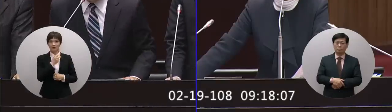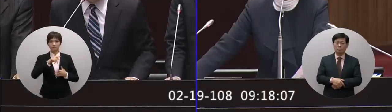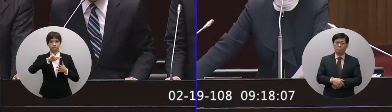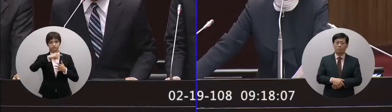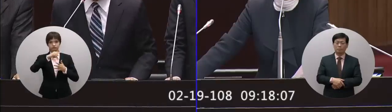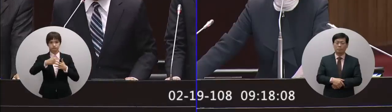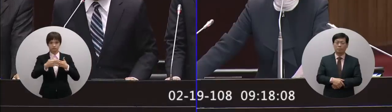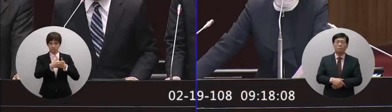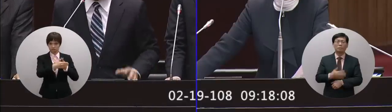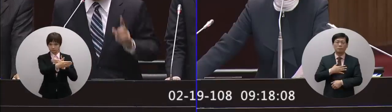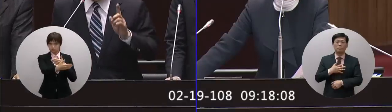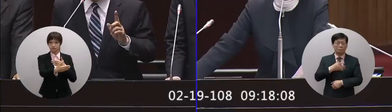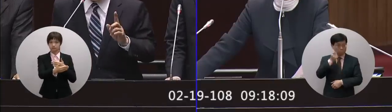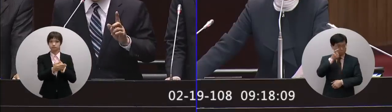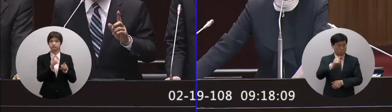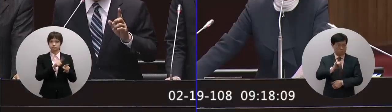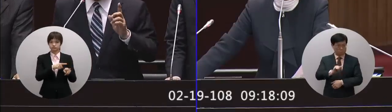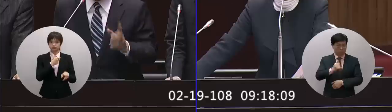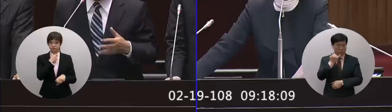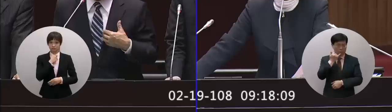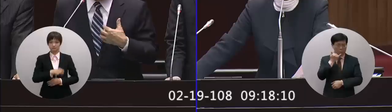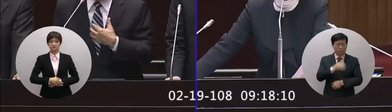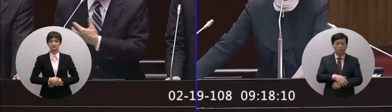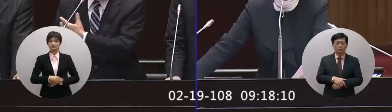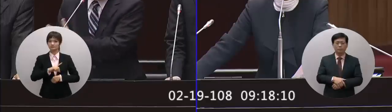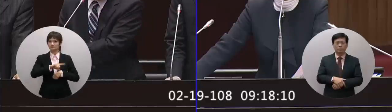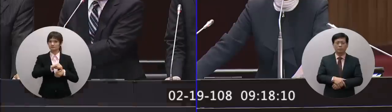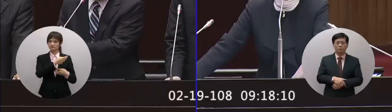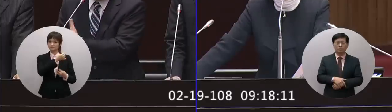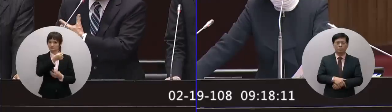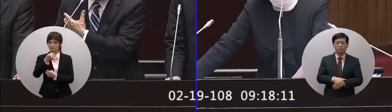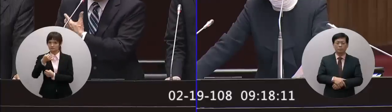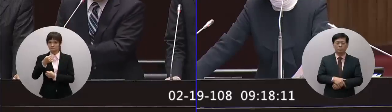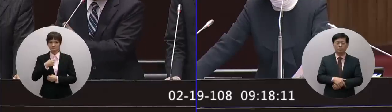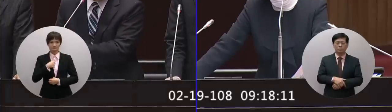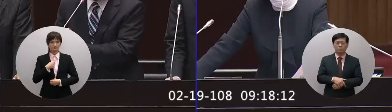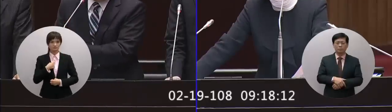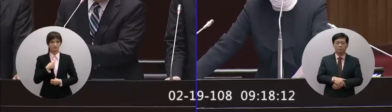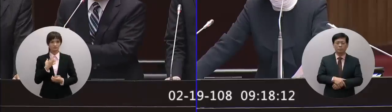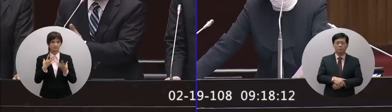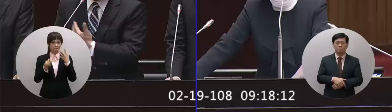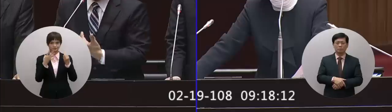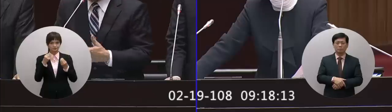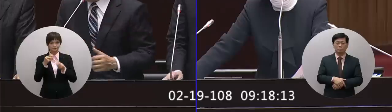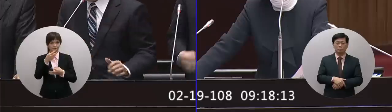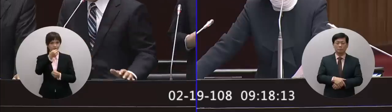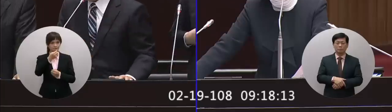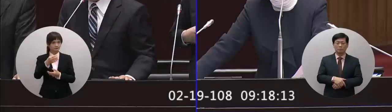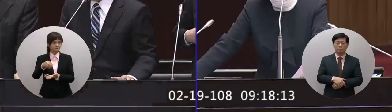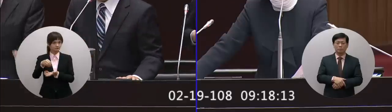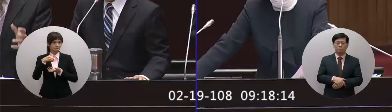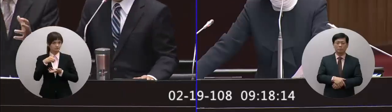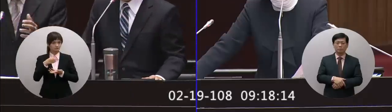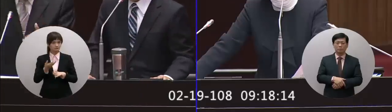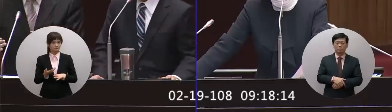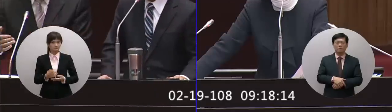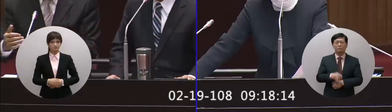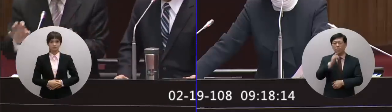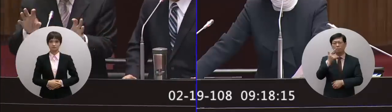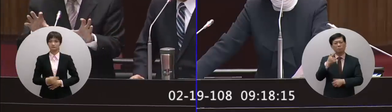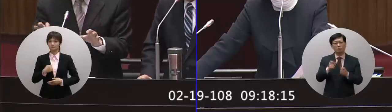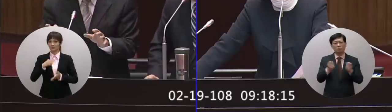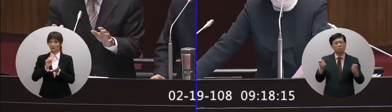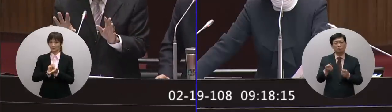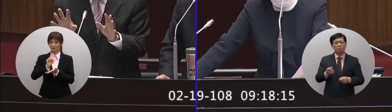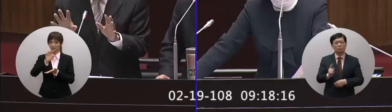的作业程序。 不知道一个月可以吗？ 时间上我不晓得送， 是 部长一个月可以吗？ 我跟委员报告，因为我 要多久